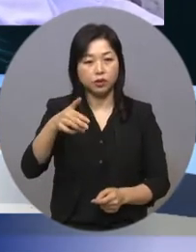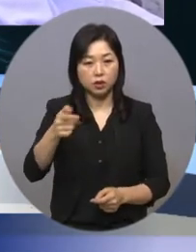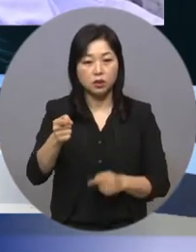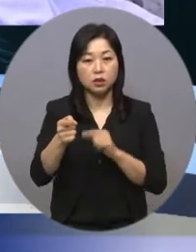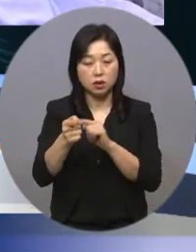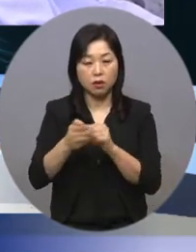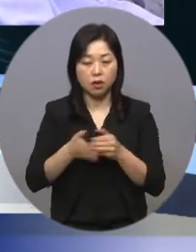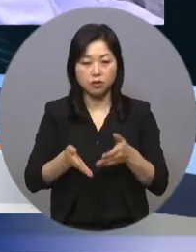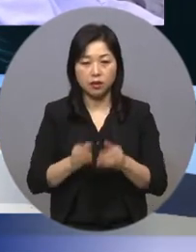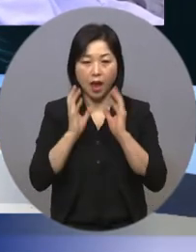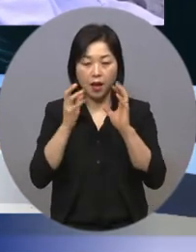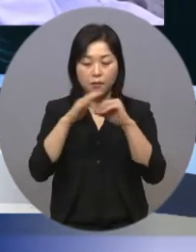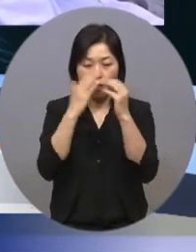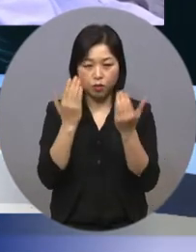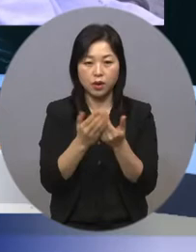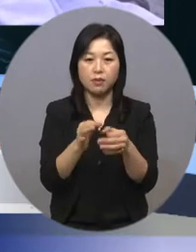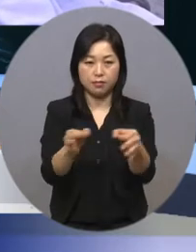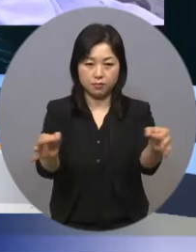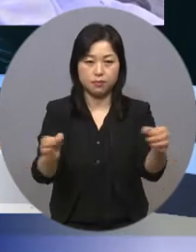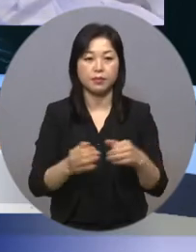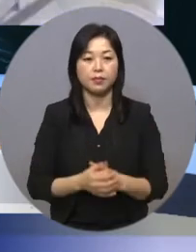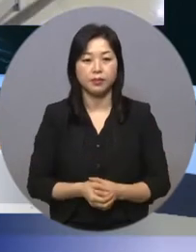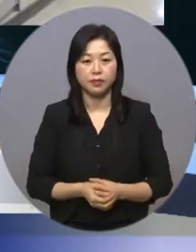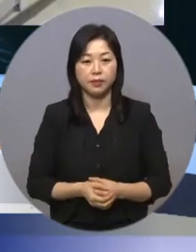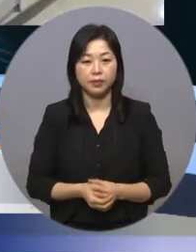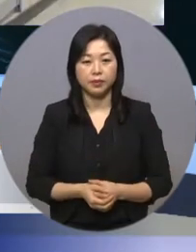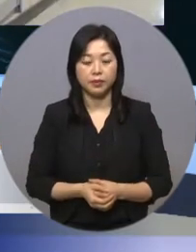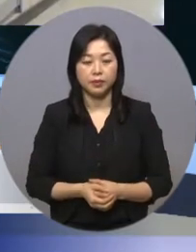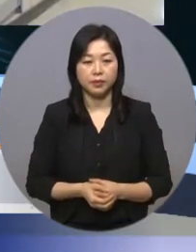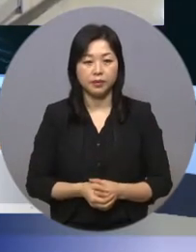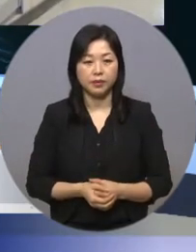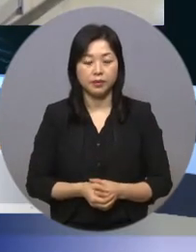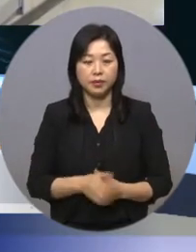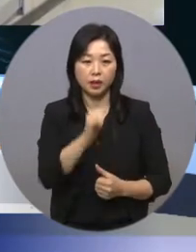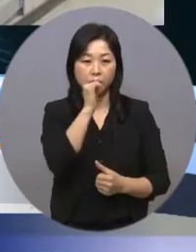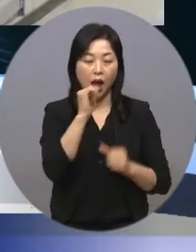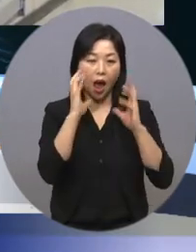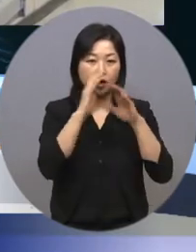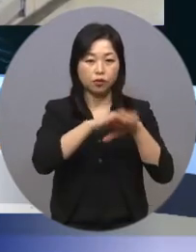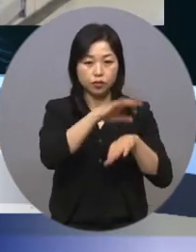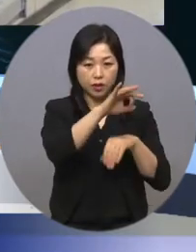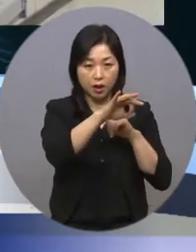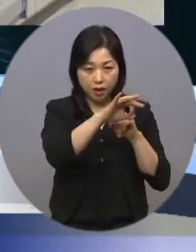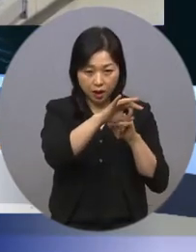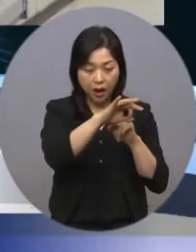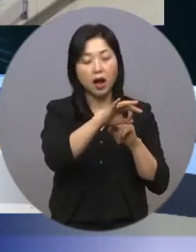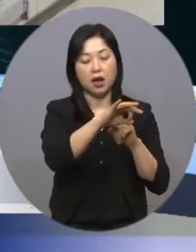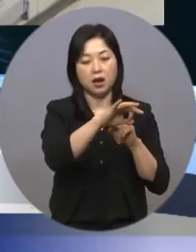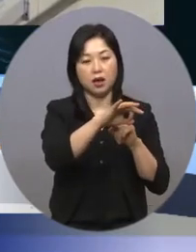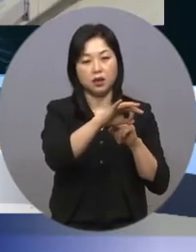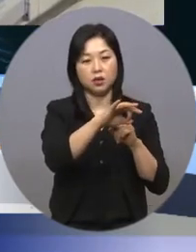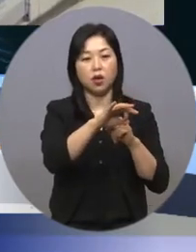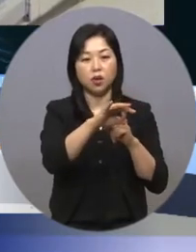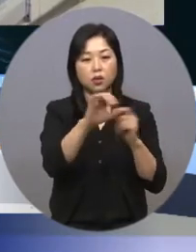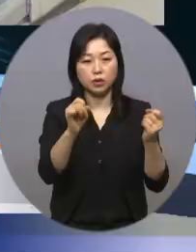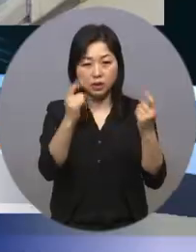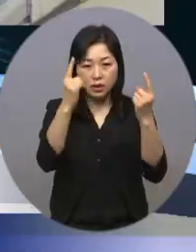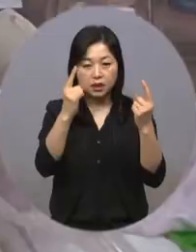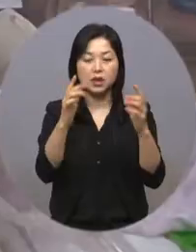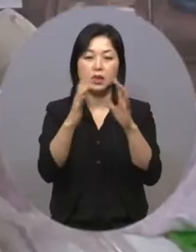출생 아들에게 지급되는 데요 이 일환인 영화 수단과 함께 온라인 신청을 받고 있습니다